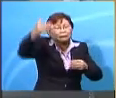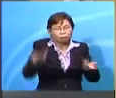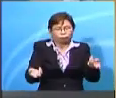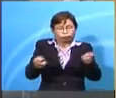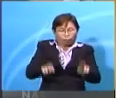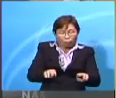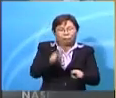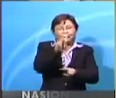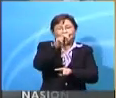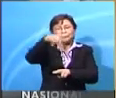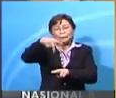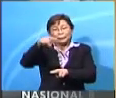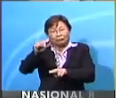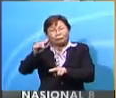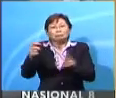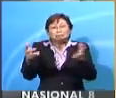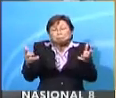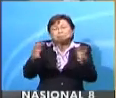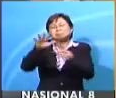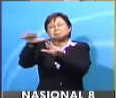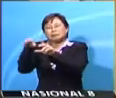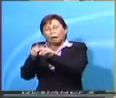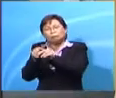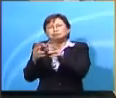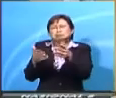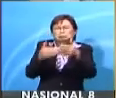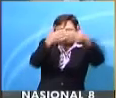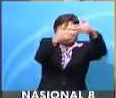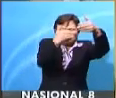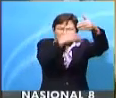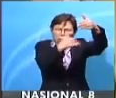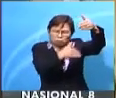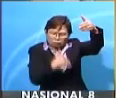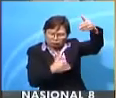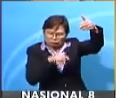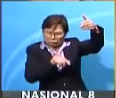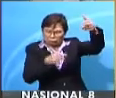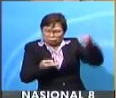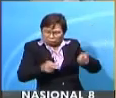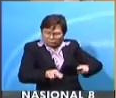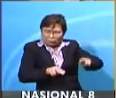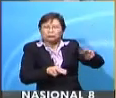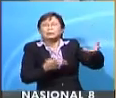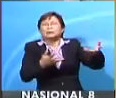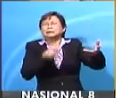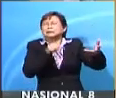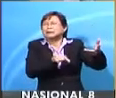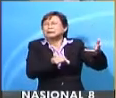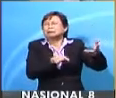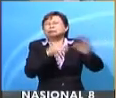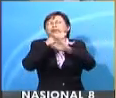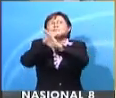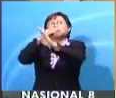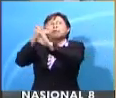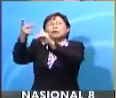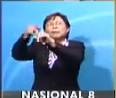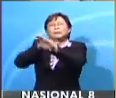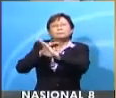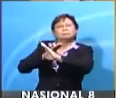ditandatangani, kalau ia juga melibatkan soal apa, halal hak ini dianggap sebagai satu rintangan